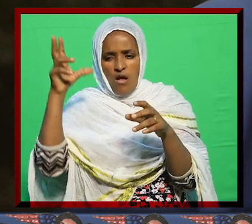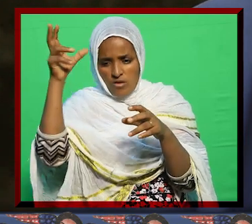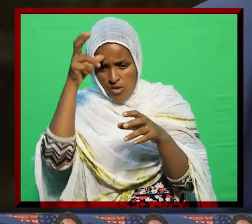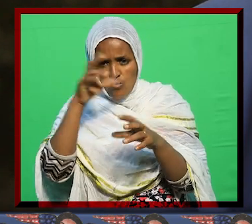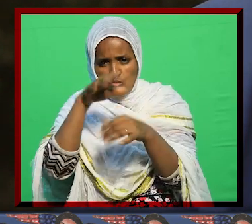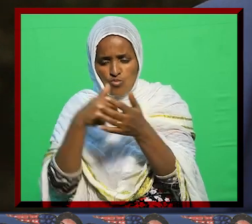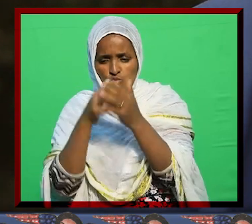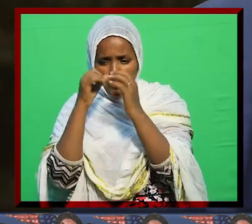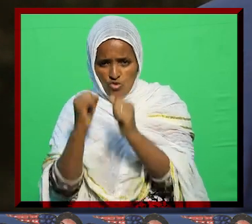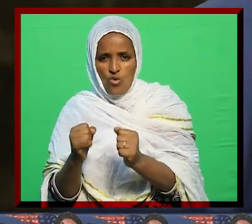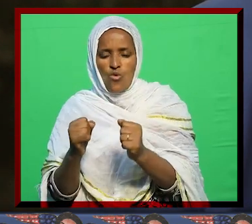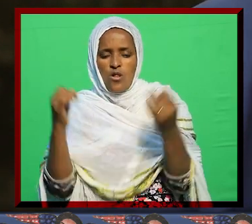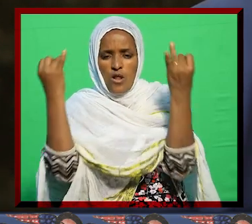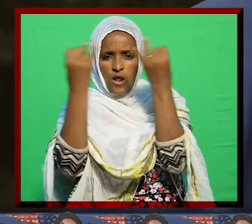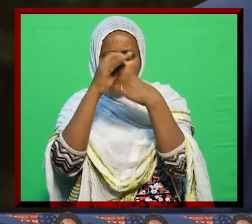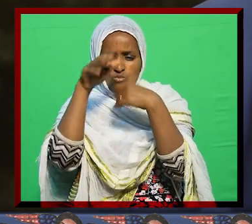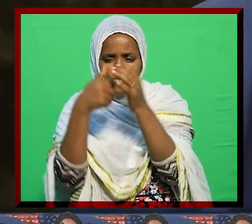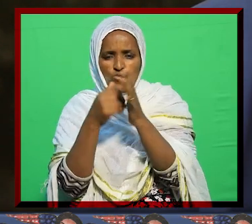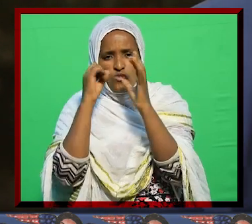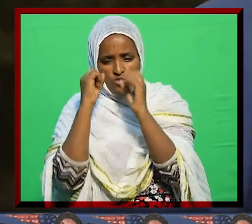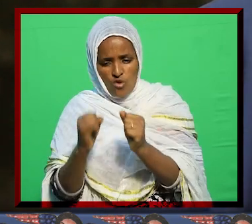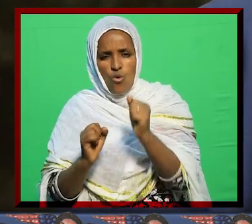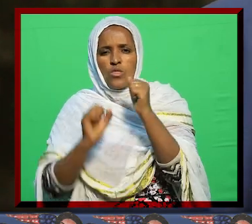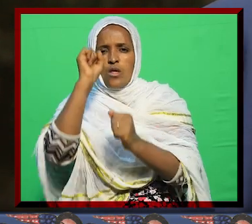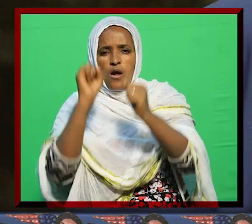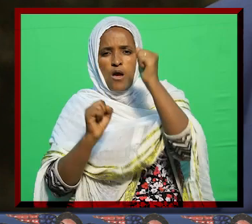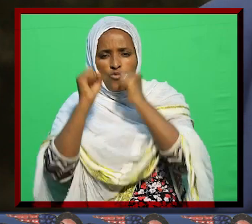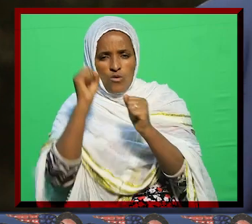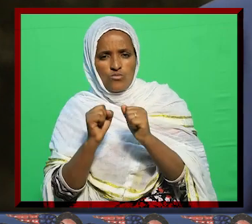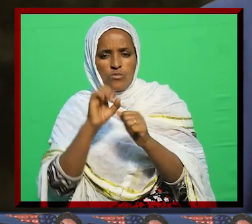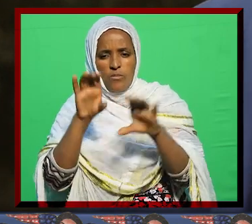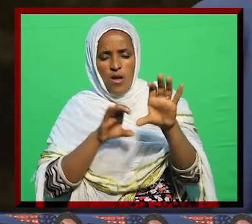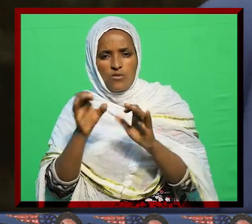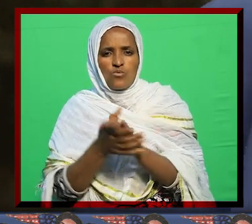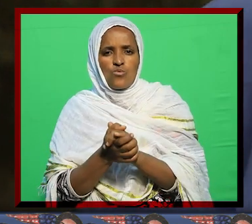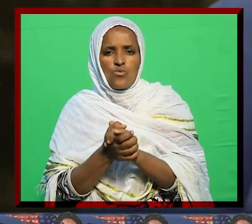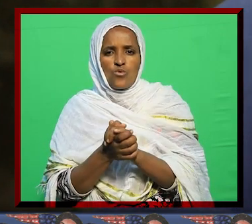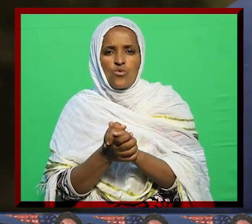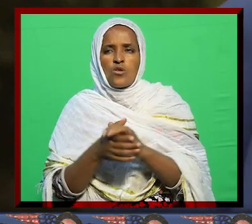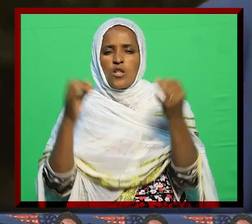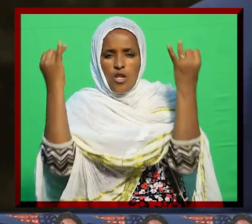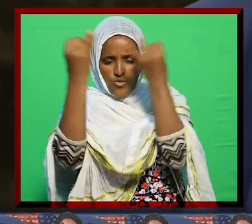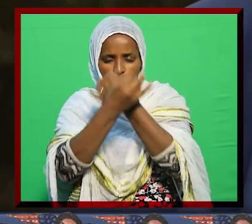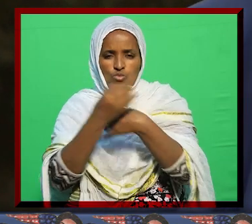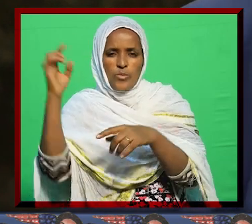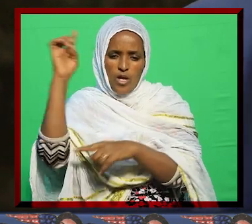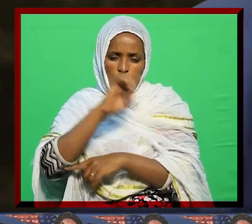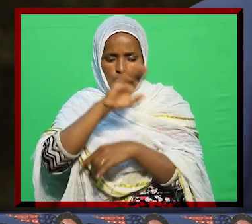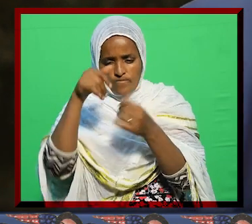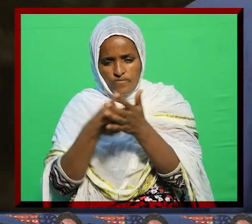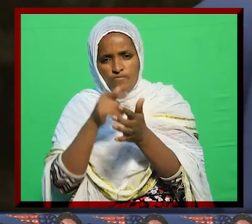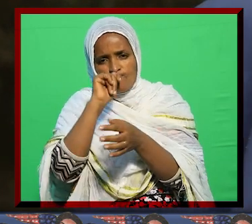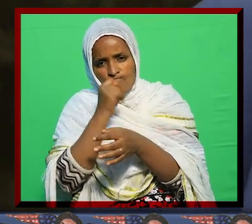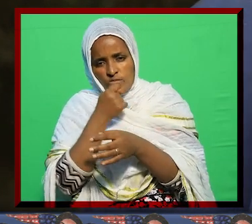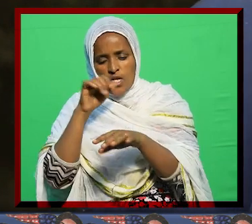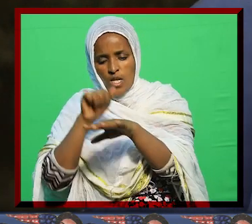ችለው ግርማል የሉትን ችለው ተጋድሏቸው የሚጋደሉ ዋኤ ማአልቱን ቆረል የሉትን ችለው